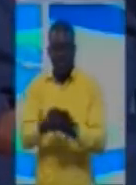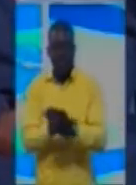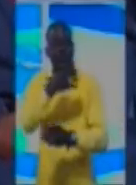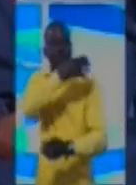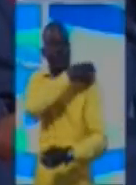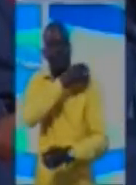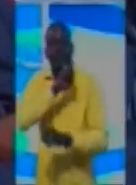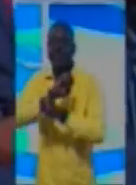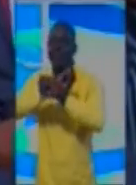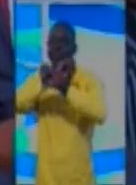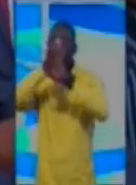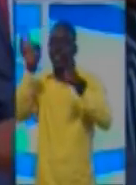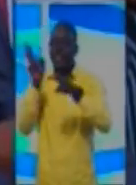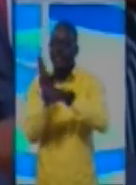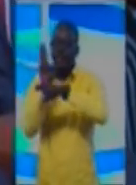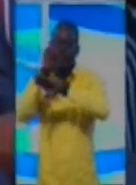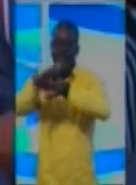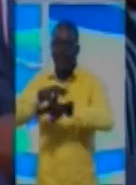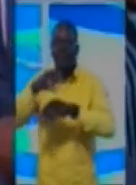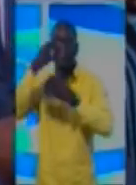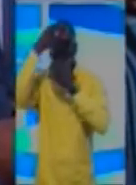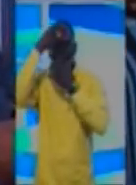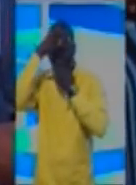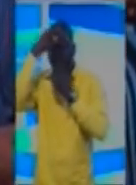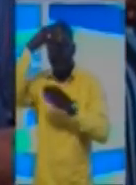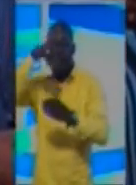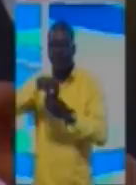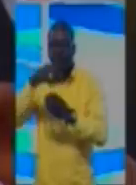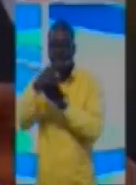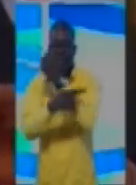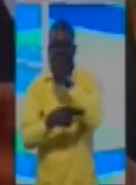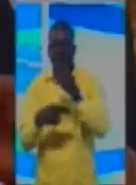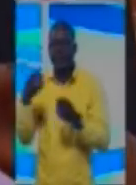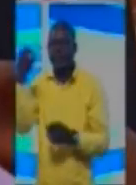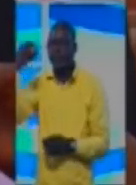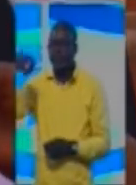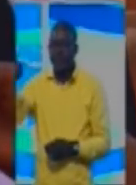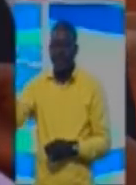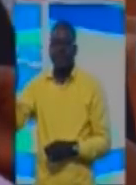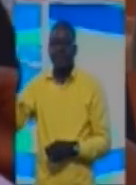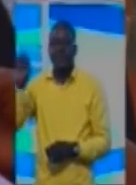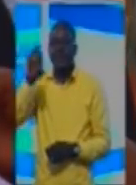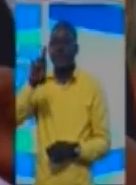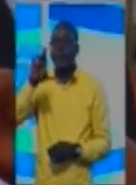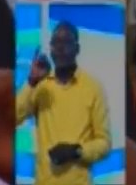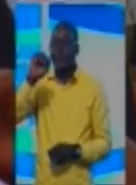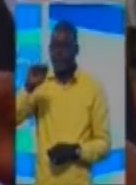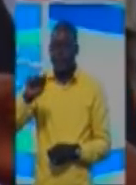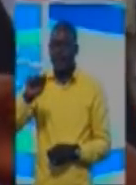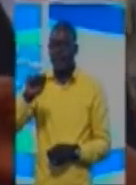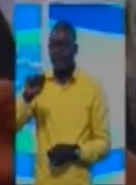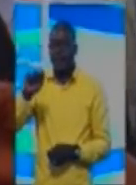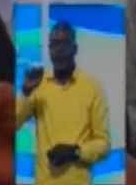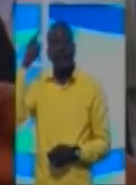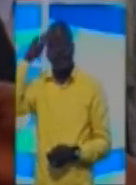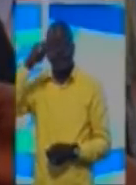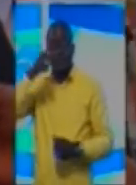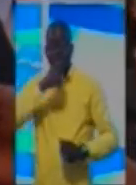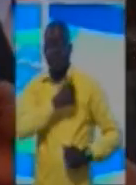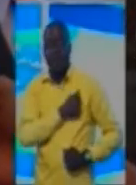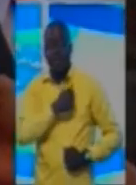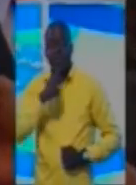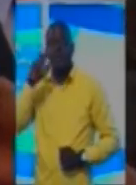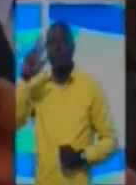claire: vaincre le terrorisme rampant dans la région de l'Est. Le 34e RIA est un bras armé de la 3e région